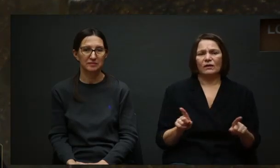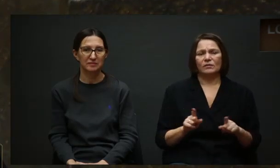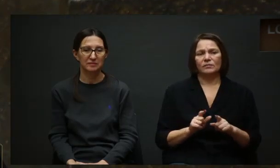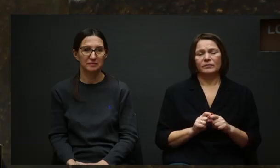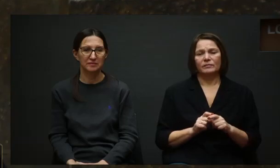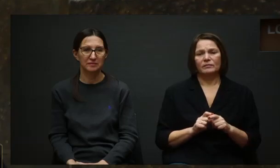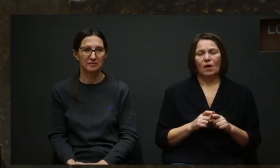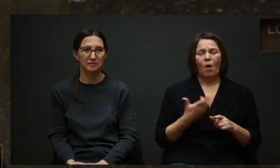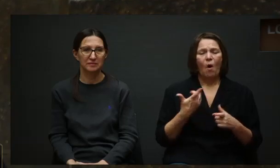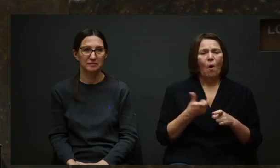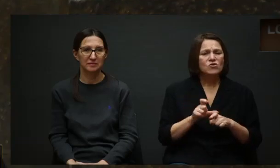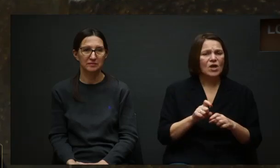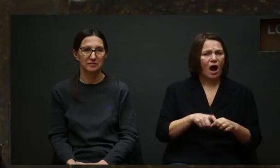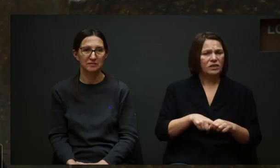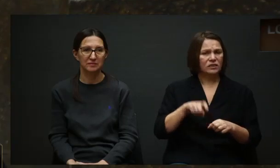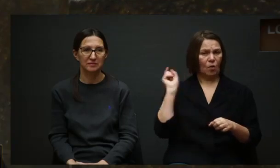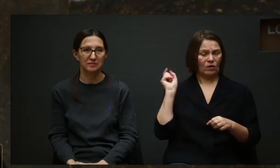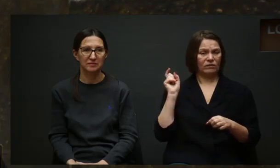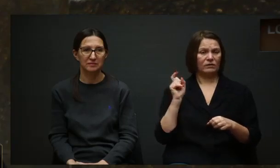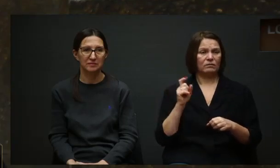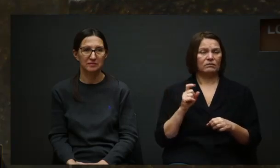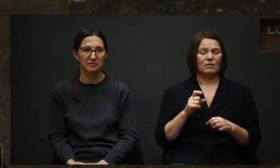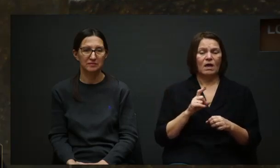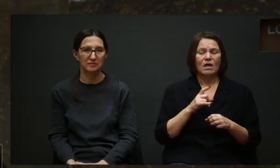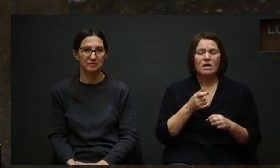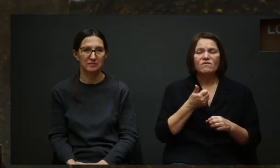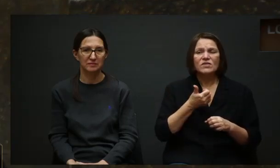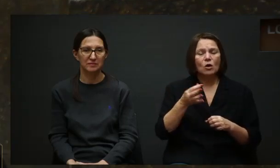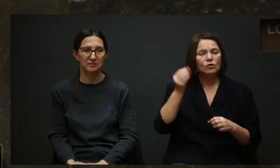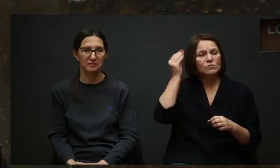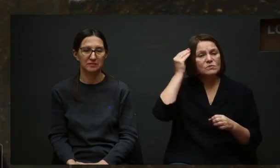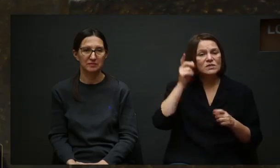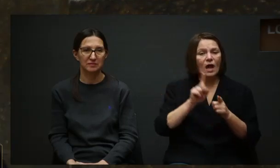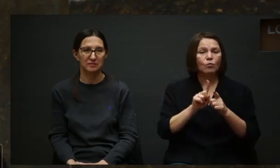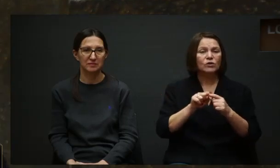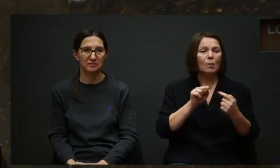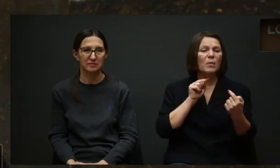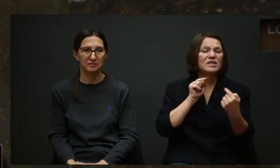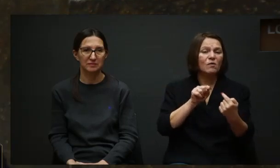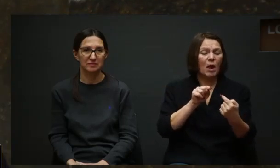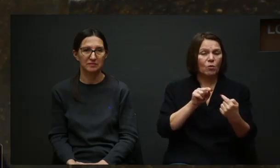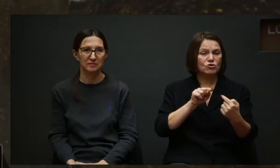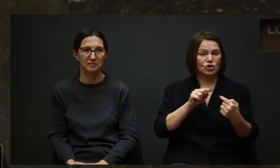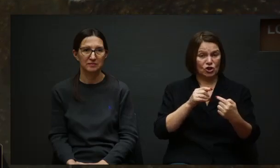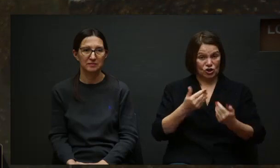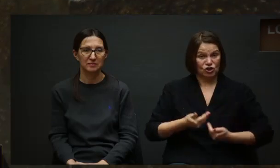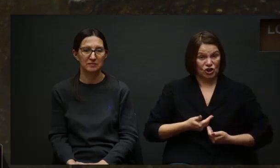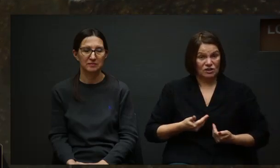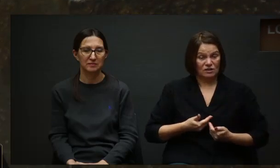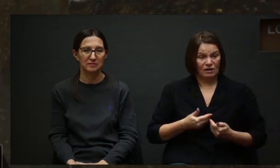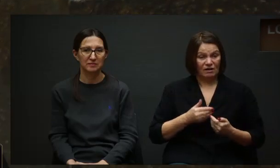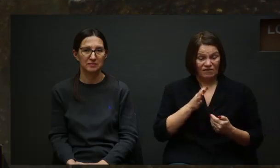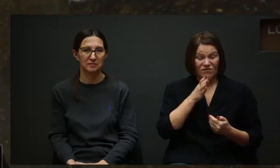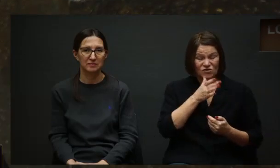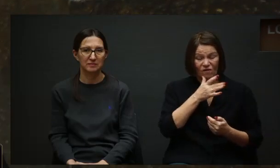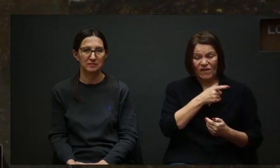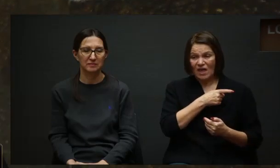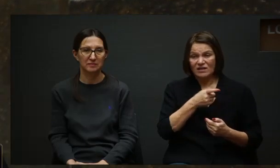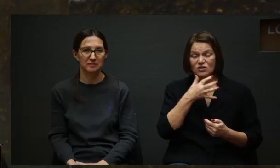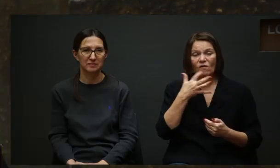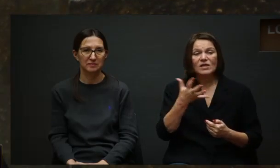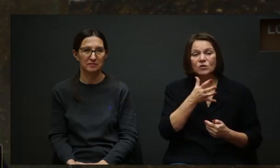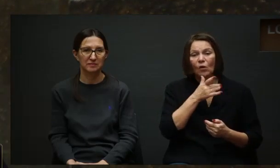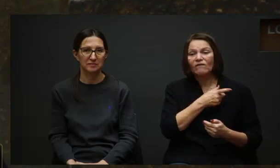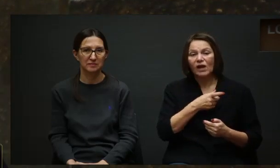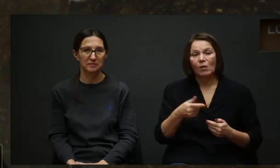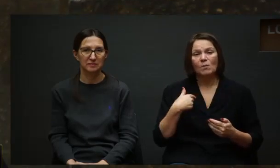очень оторванное и в известном смысле противоположной жизни. Но, во всяком случае, в советское время мне всегда